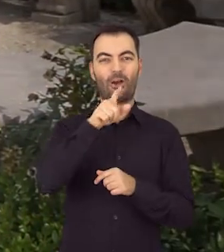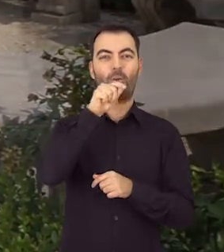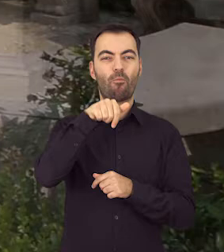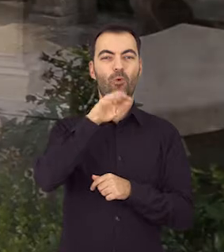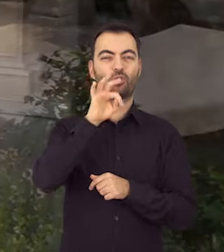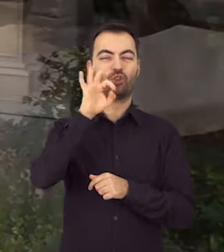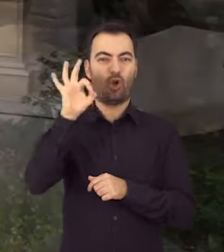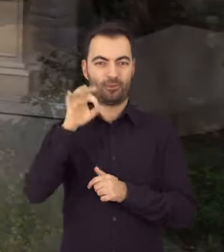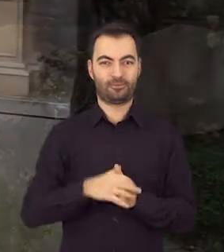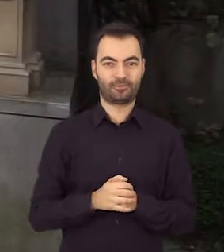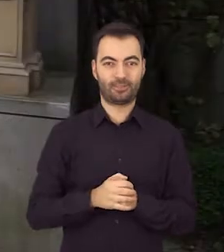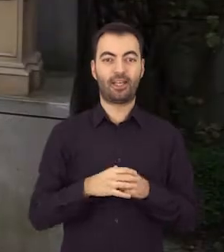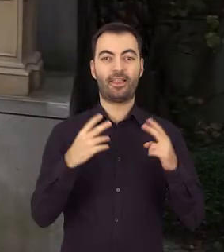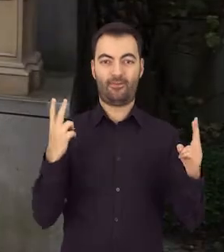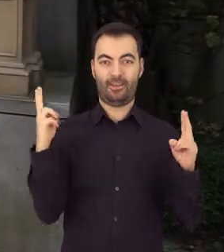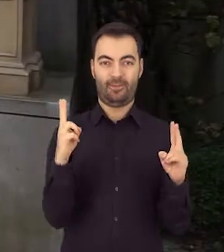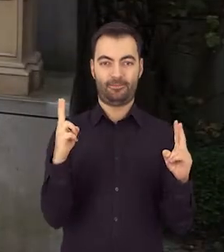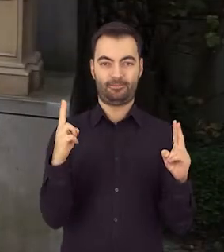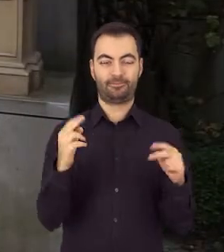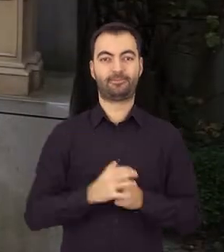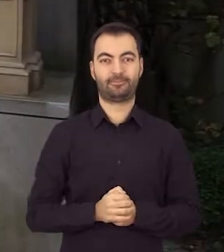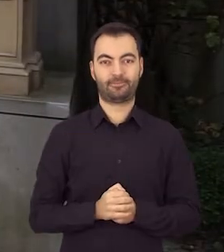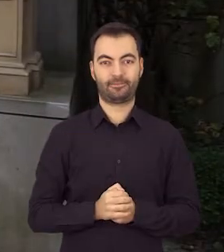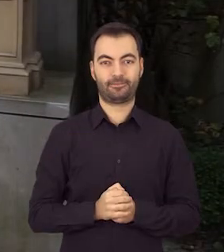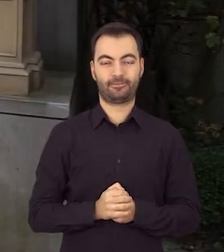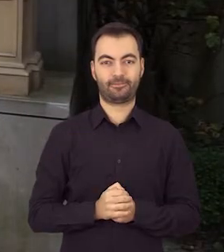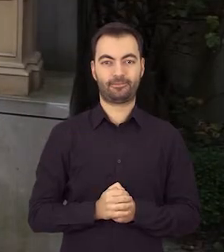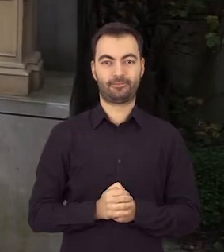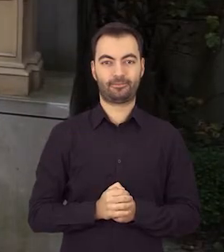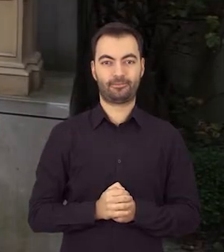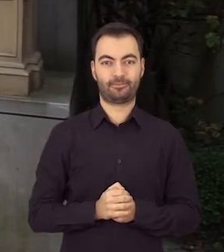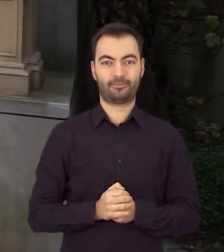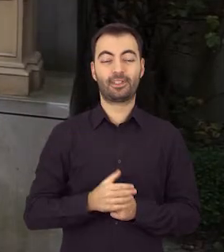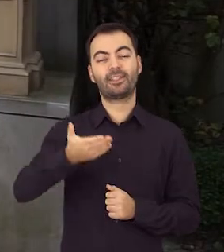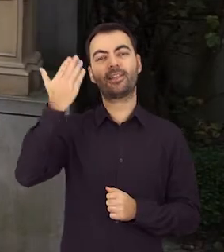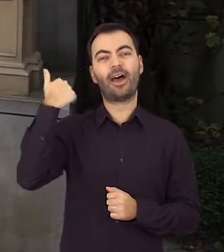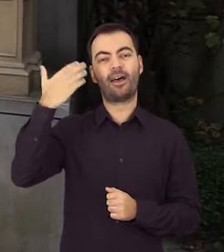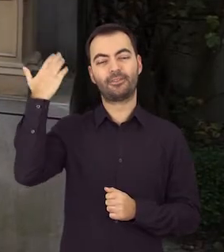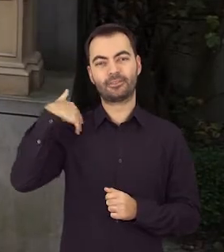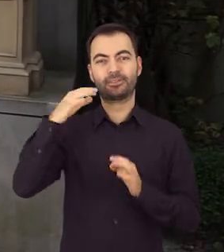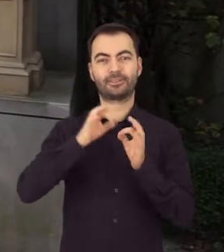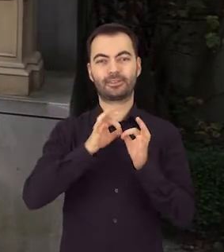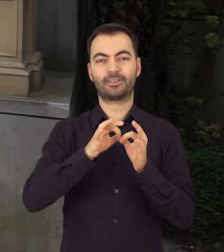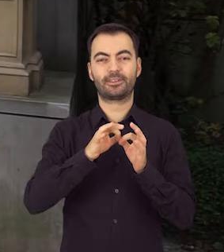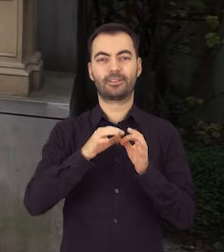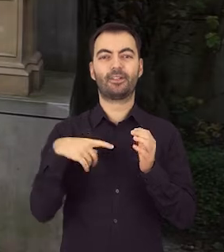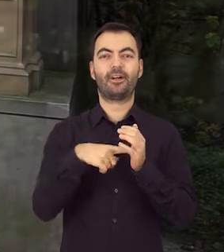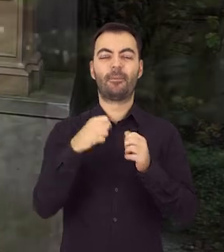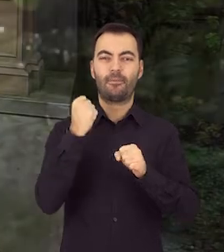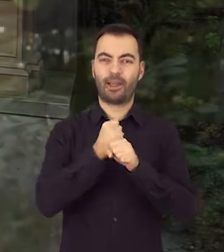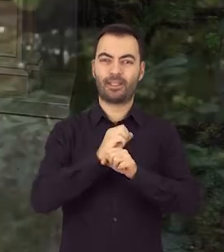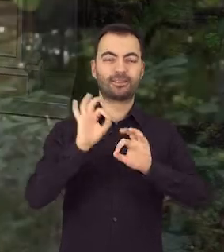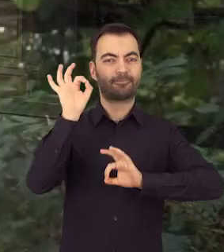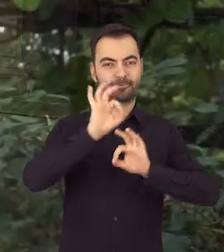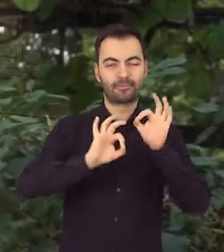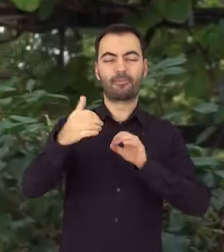puttów. Po dwie pary przy każdych schodach. W przeszłości rzeźby te poddawane były parokrotnie